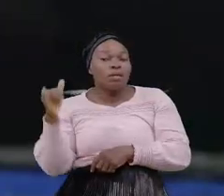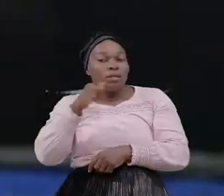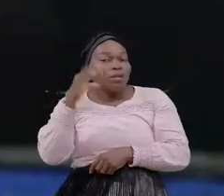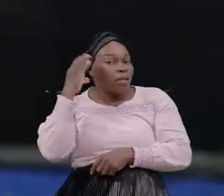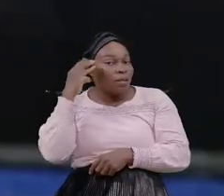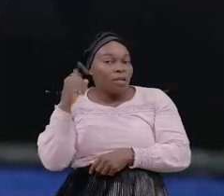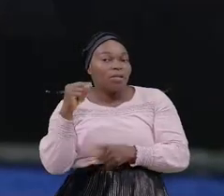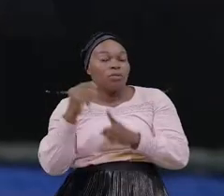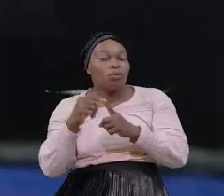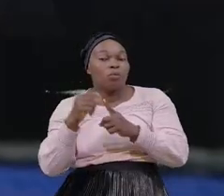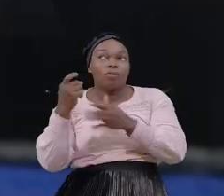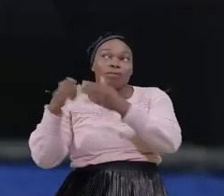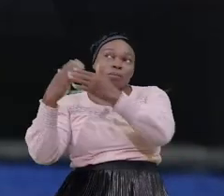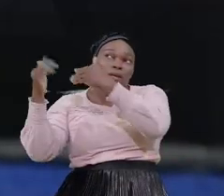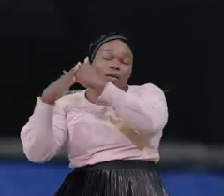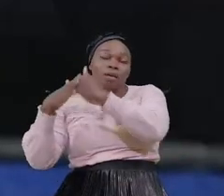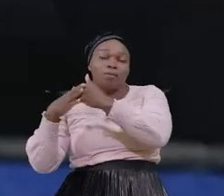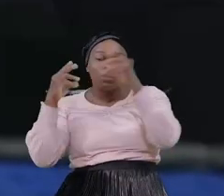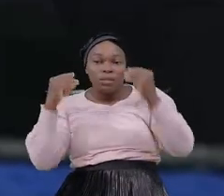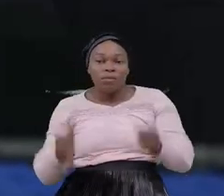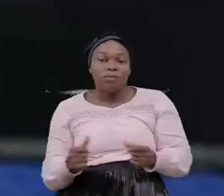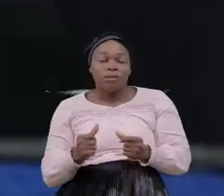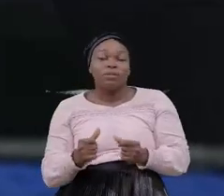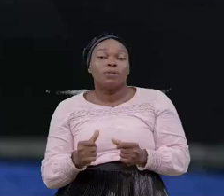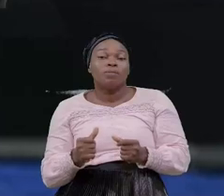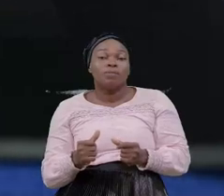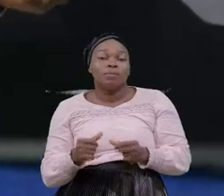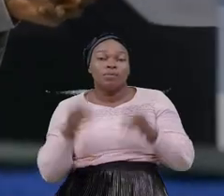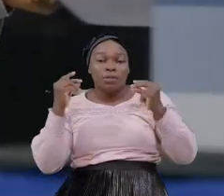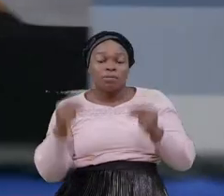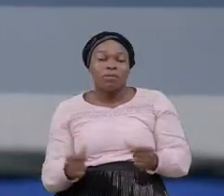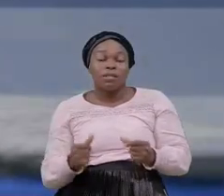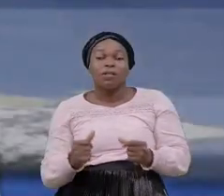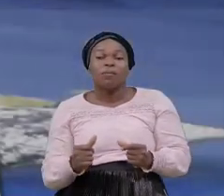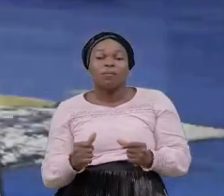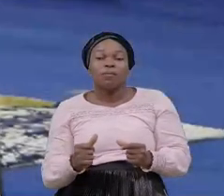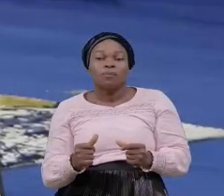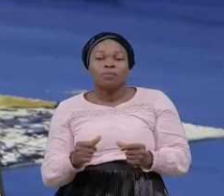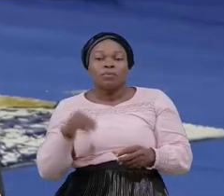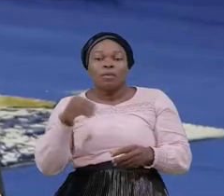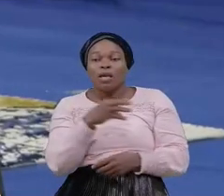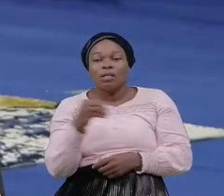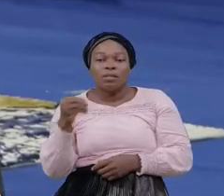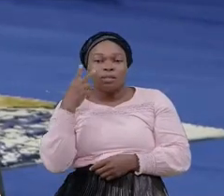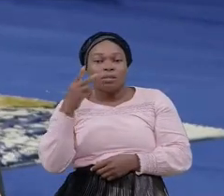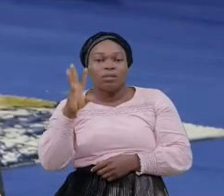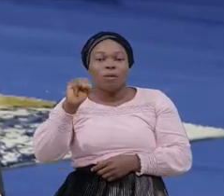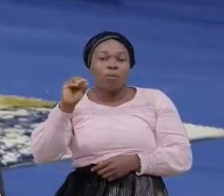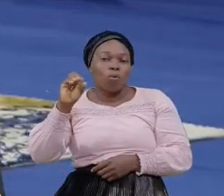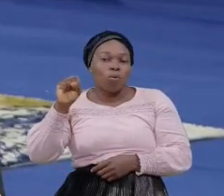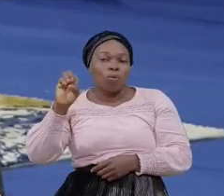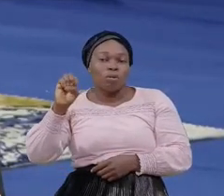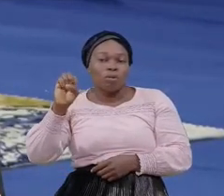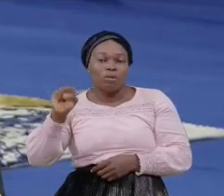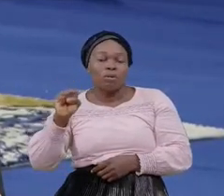entendent la parole du ciel instantanément. Vous voyez Moïse avec la